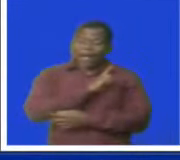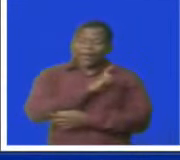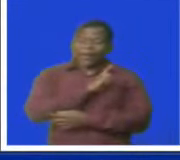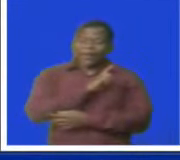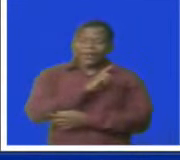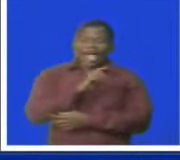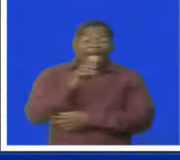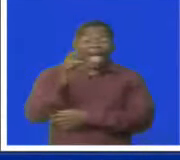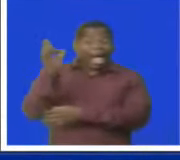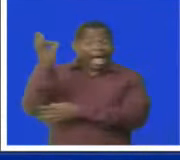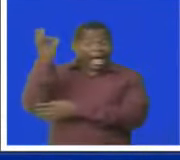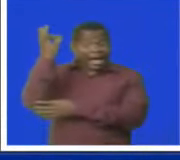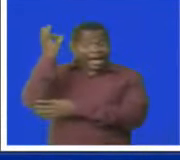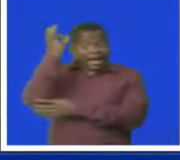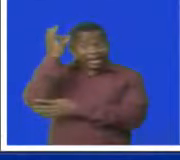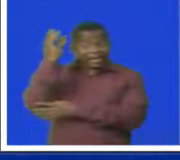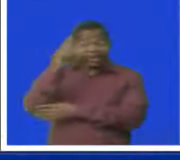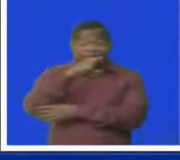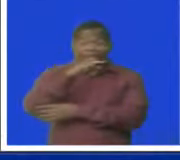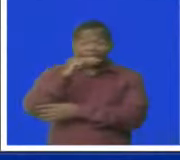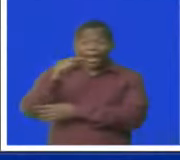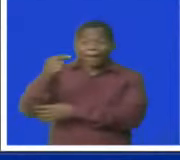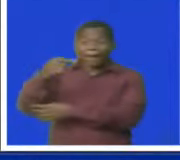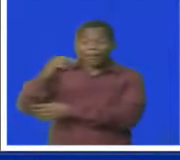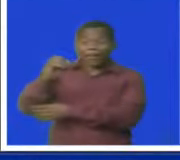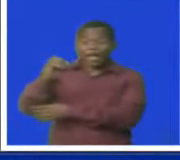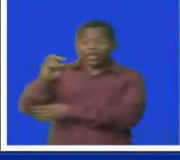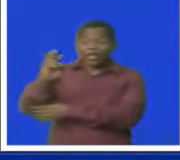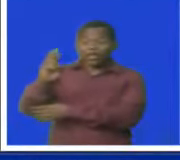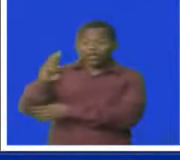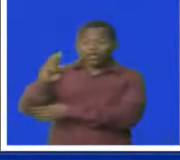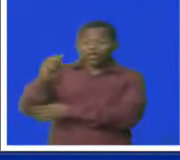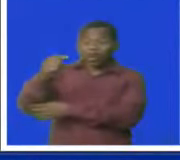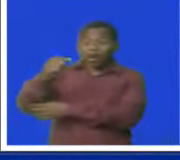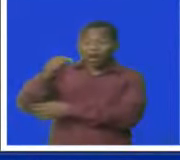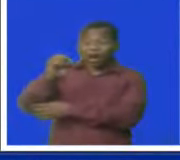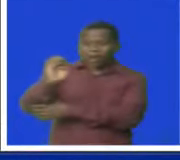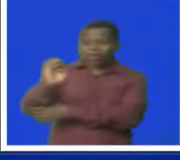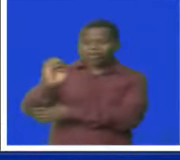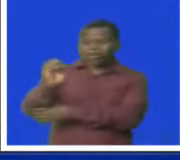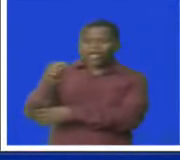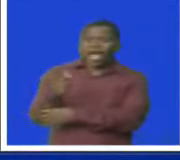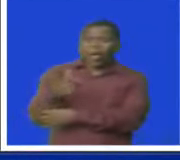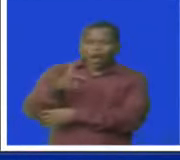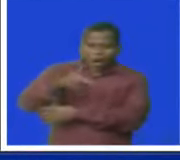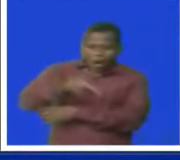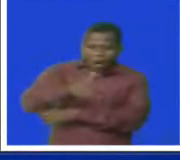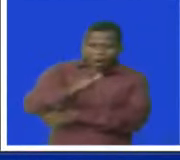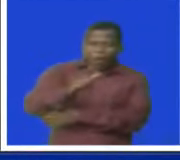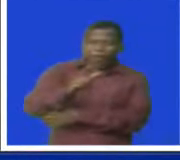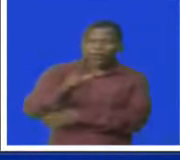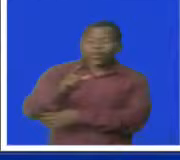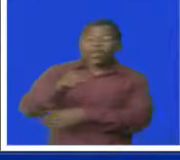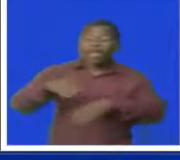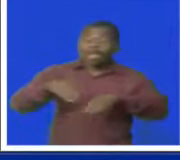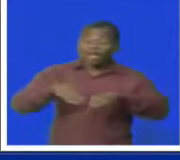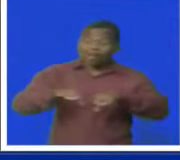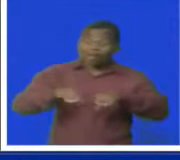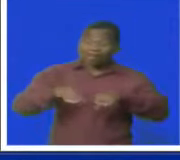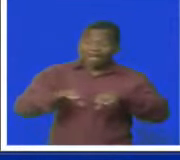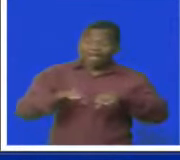itobonga umsizi lowalwa wancoba empini yemhlaba Masuku uthi live lakangwane ngilolodva lelethwele lomlandvo